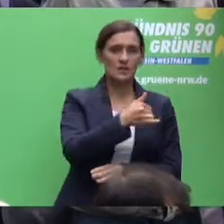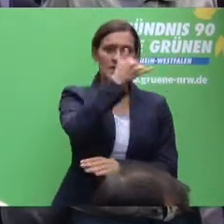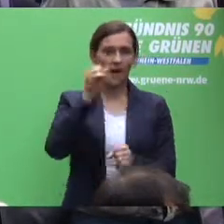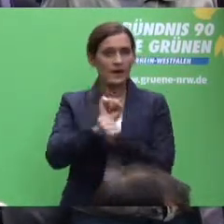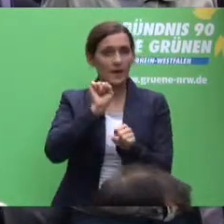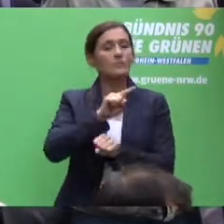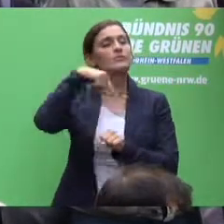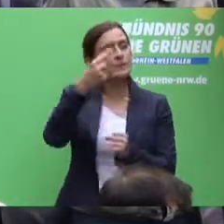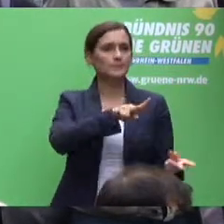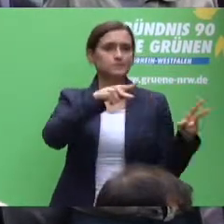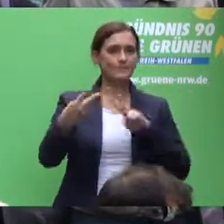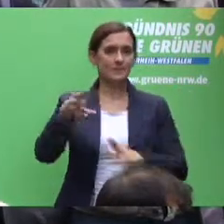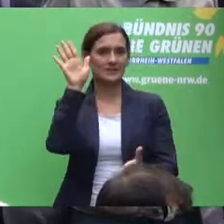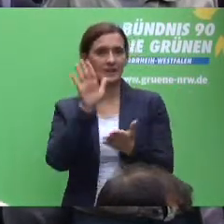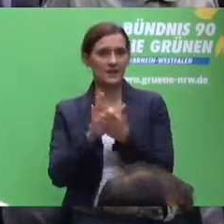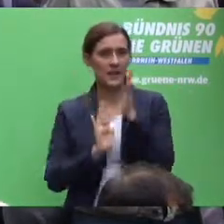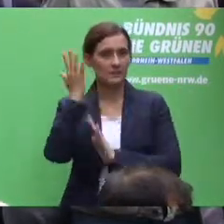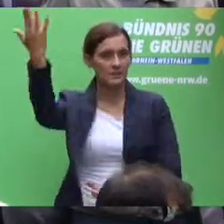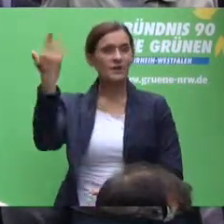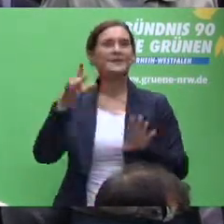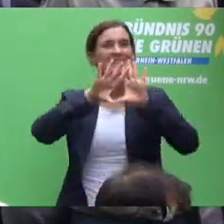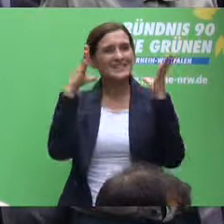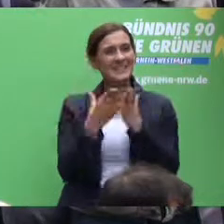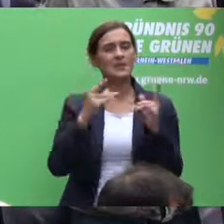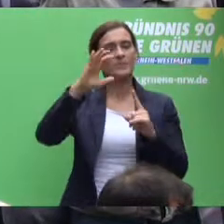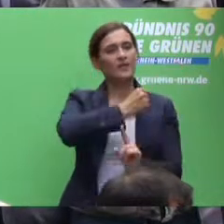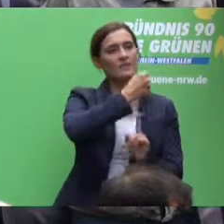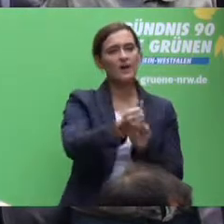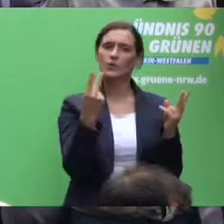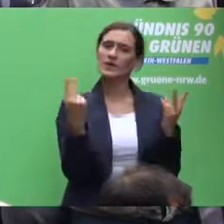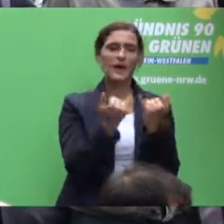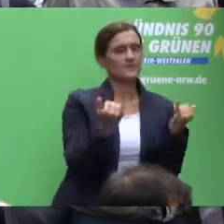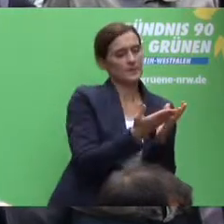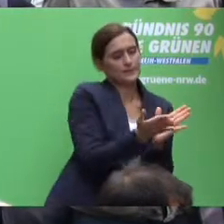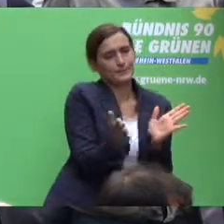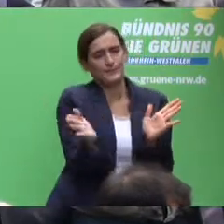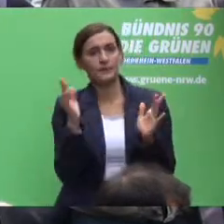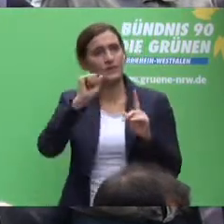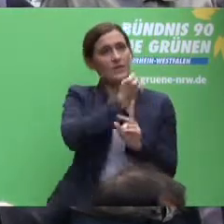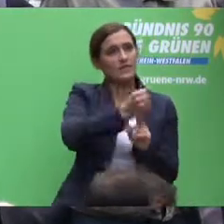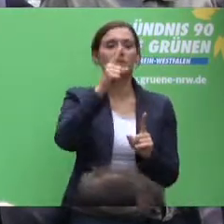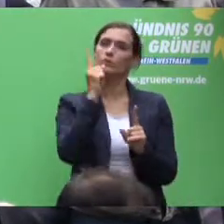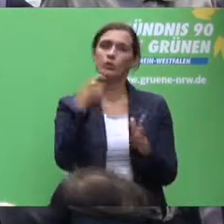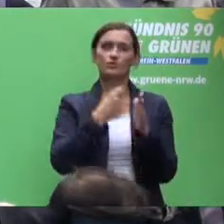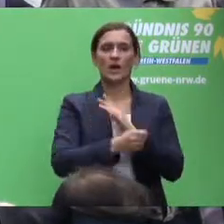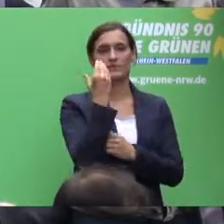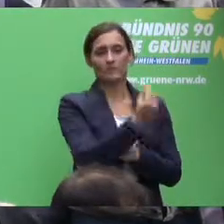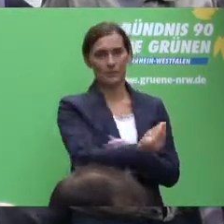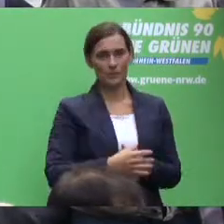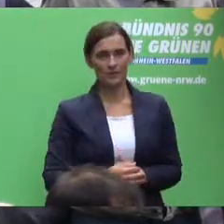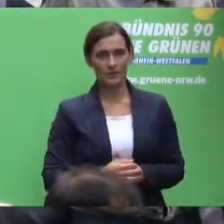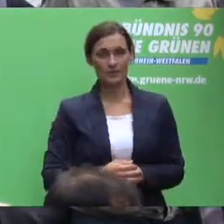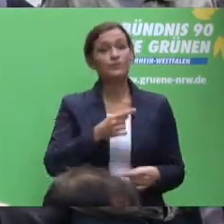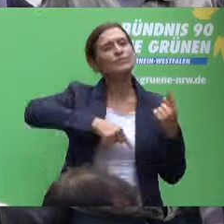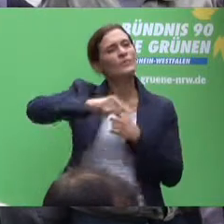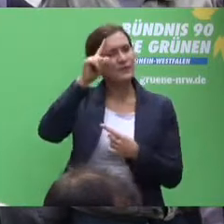endlich dafür zu sorgen, dass jede Form von Vergewaltigung als Vergewaltigung bestraft wird. Aber wir wissen auch